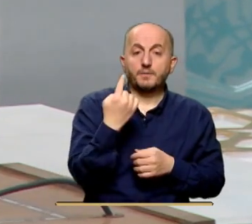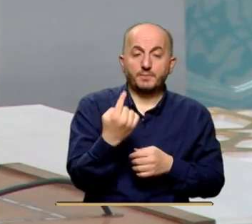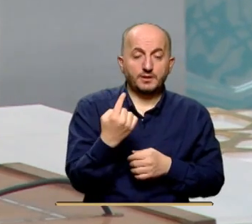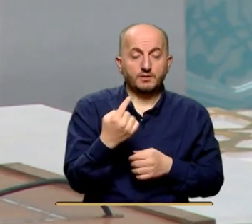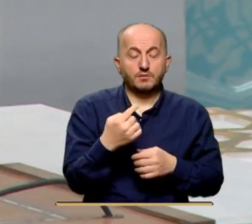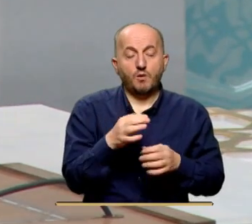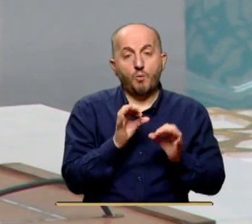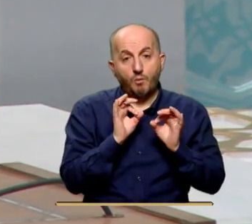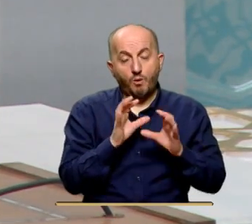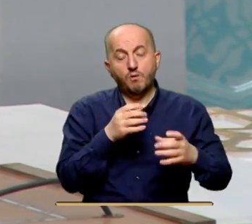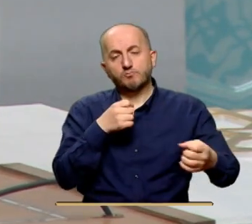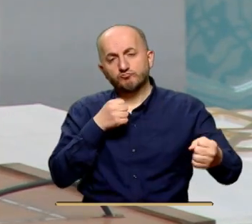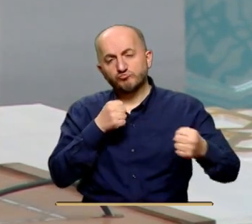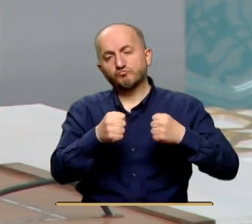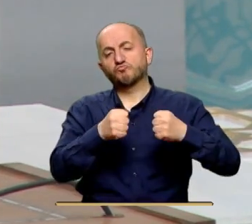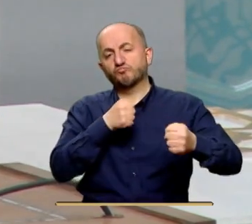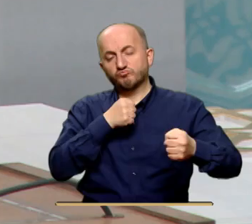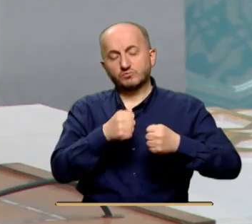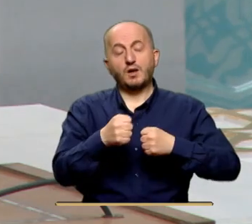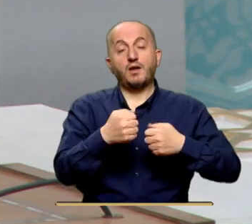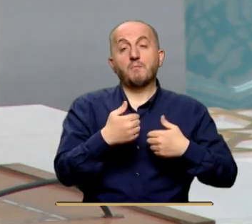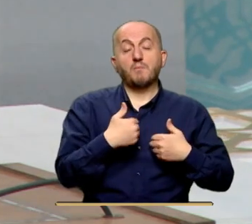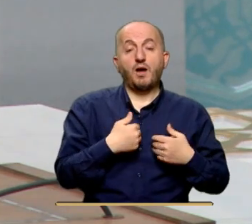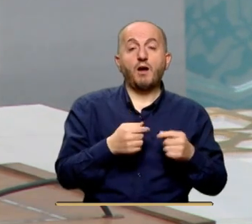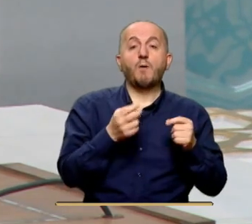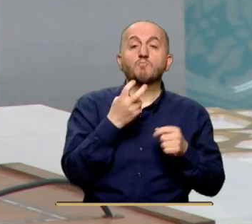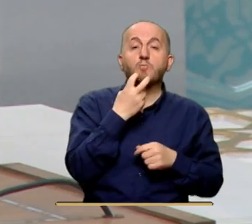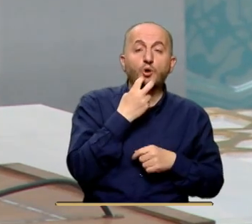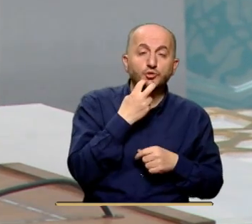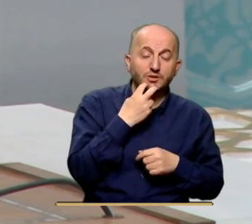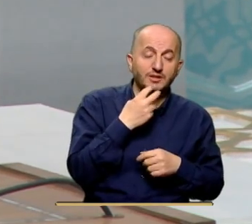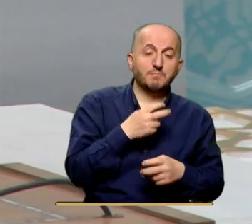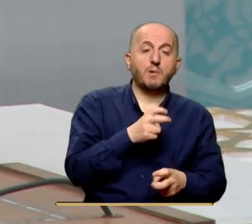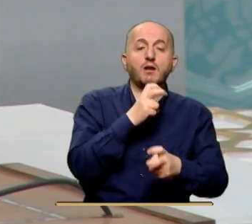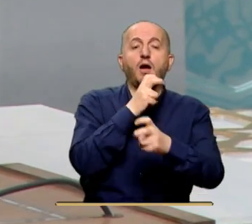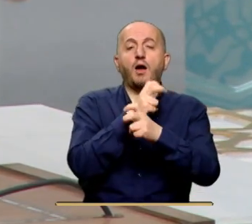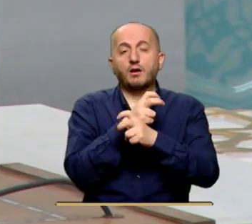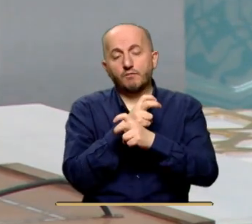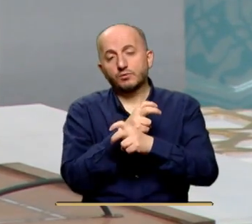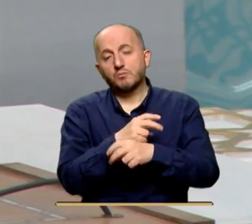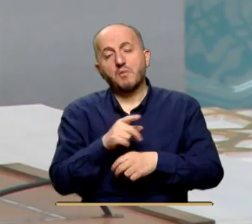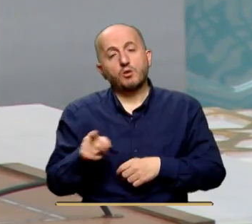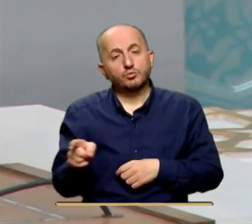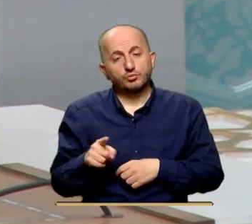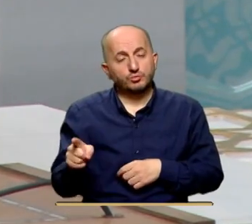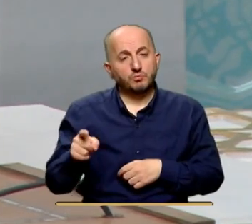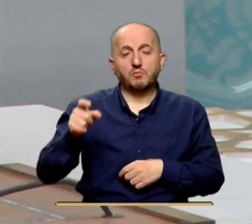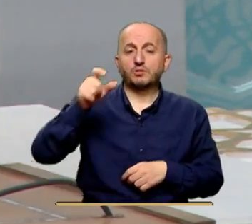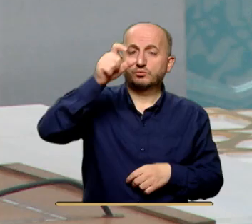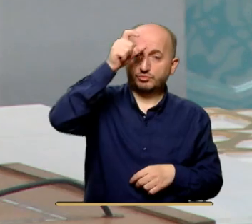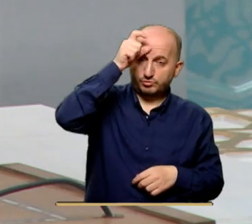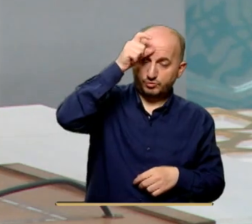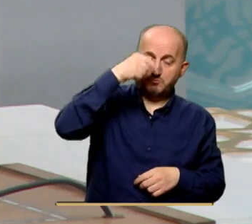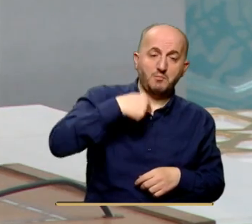bir mücadele veriyor ki, yani ben Bosnalıyım, ben Arnavut'um, ben Kürt'üm, ben Türk'üm,